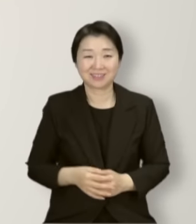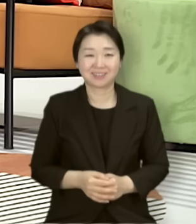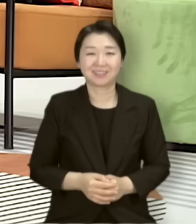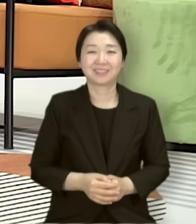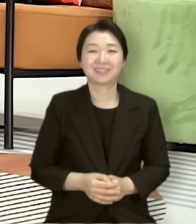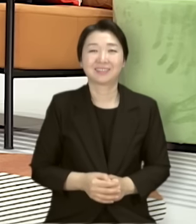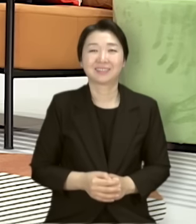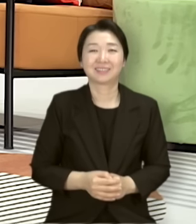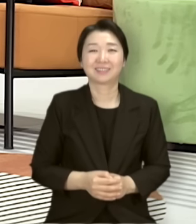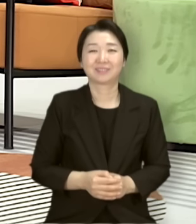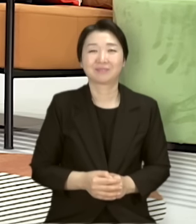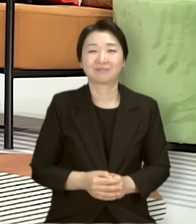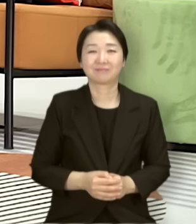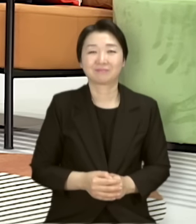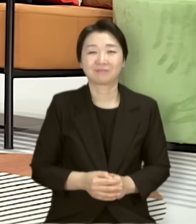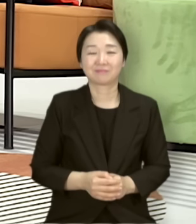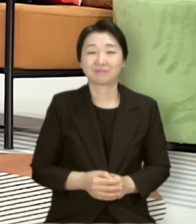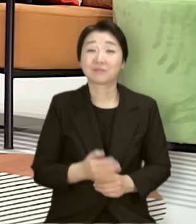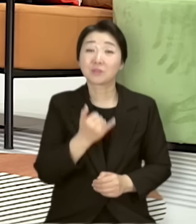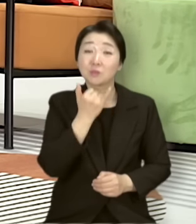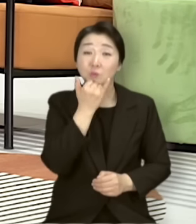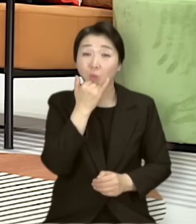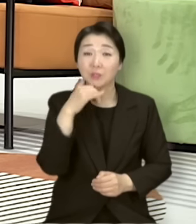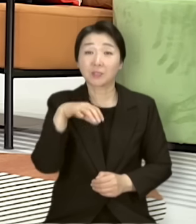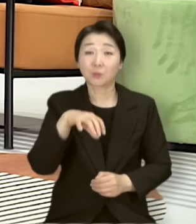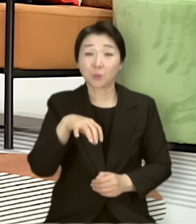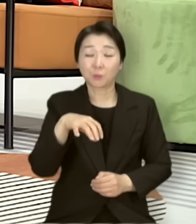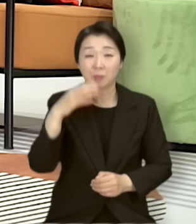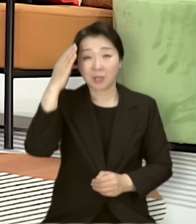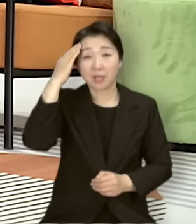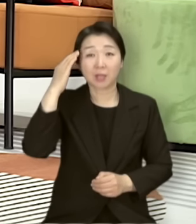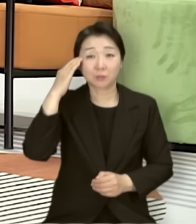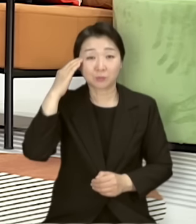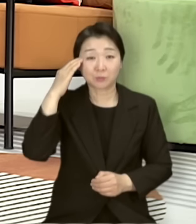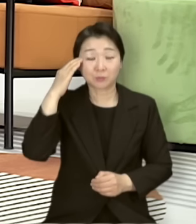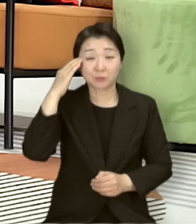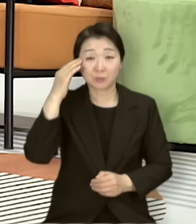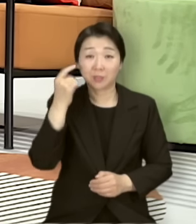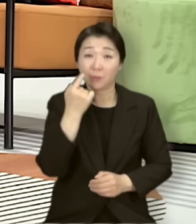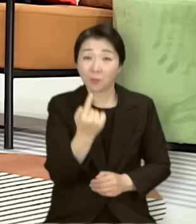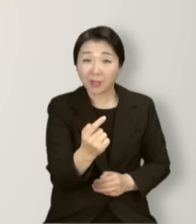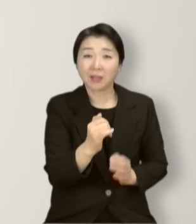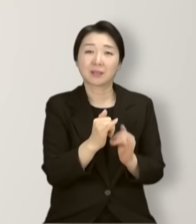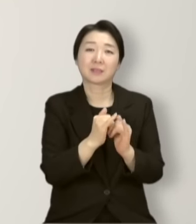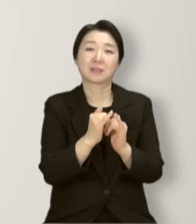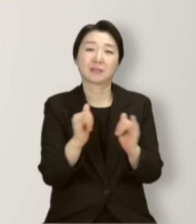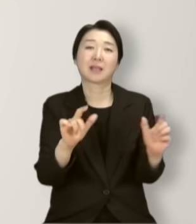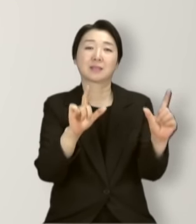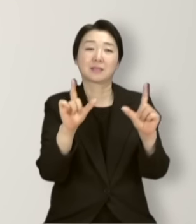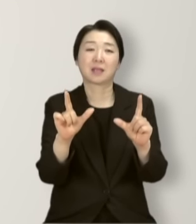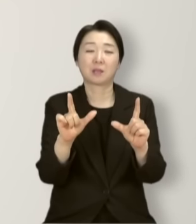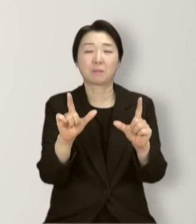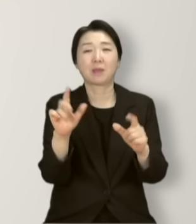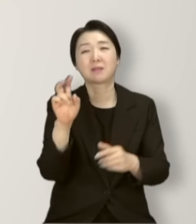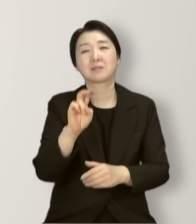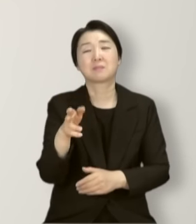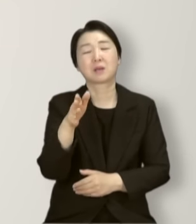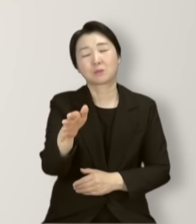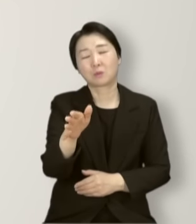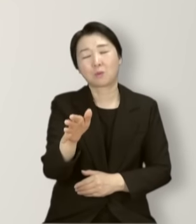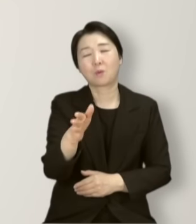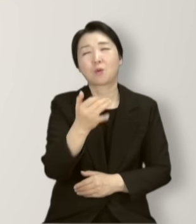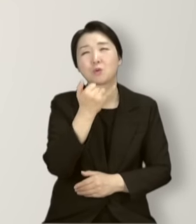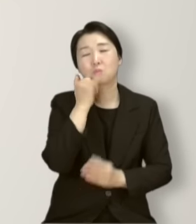들었습니다. 그 당시에 이제 독일의 그 한국인 유학생들 많잖아요. 예. 음악 특히. 그렇죠.